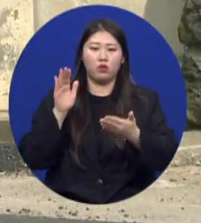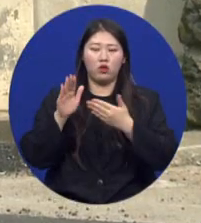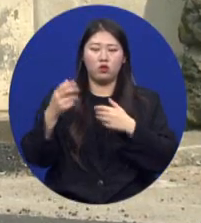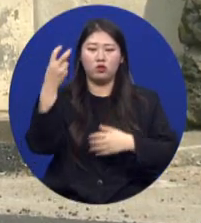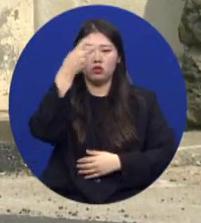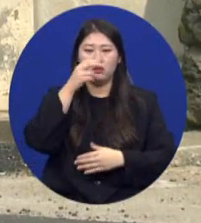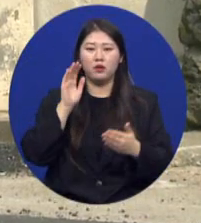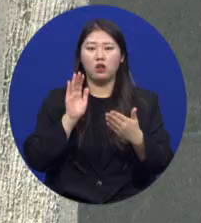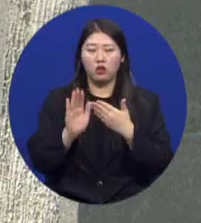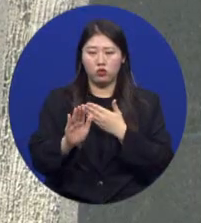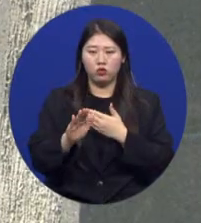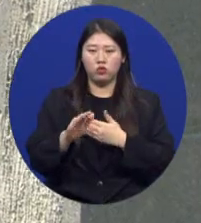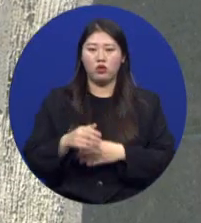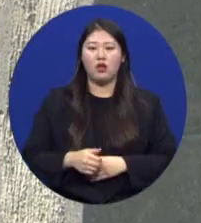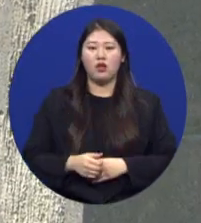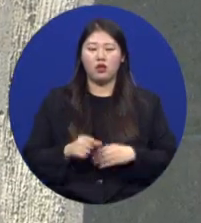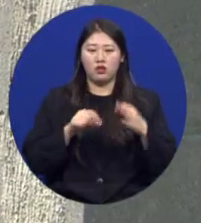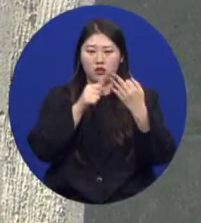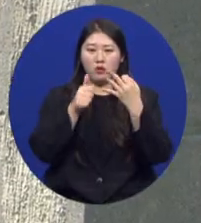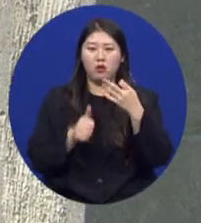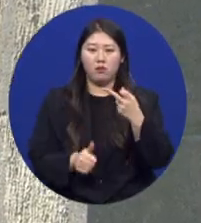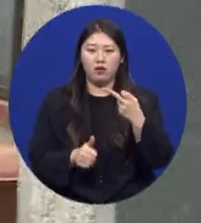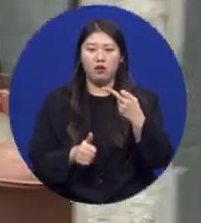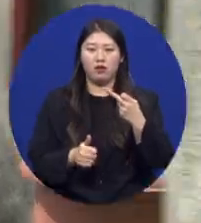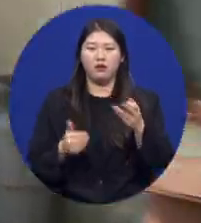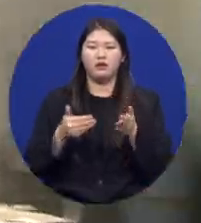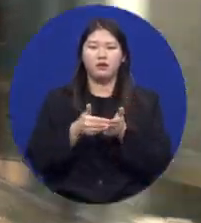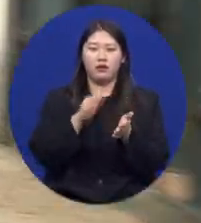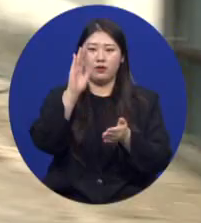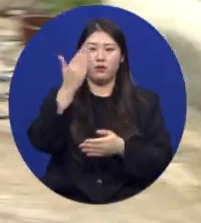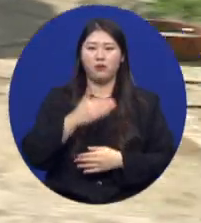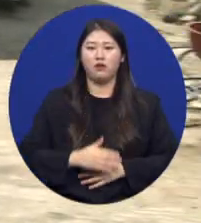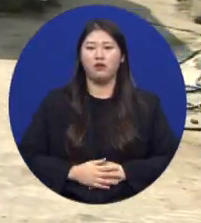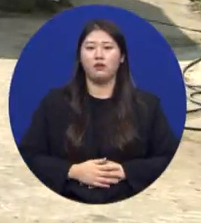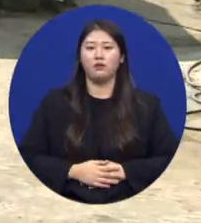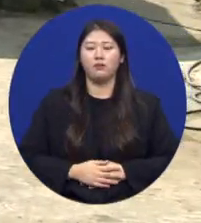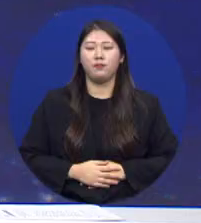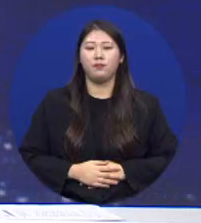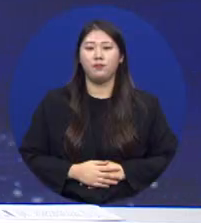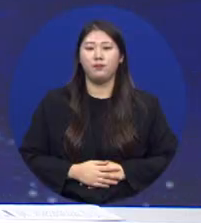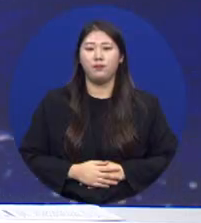등을 거쳐 연말에 기본 계획을 고시할 계획입니다.